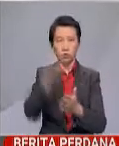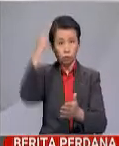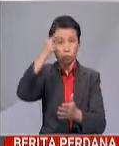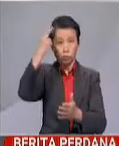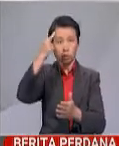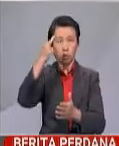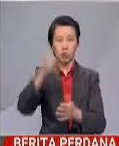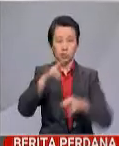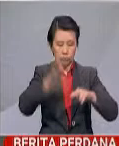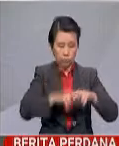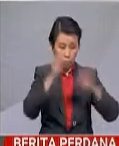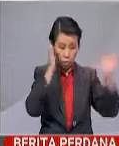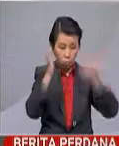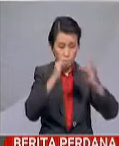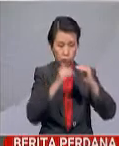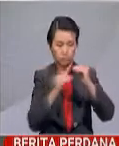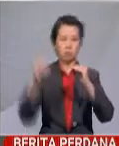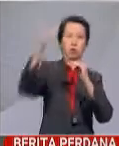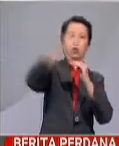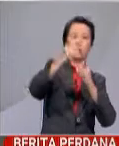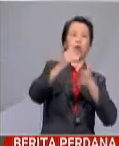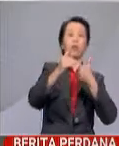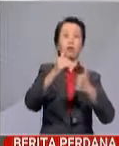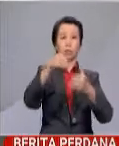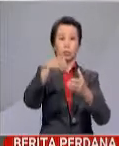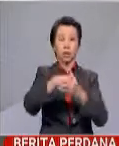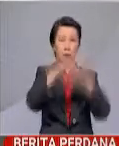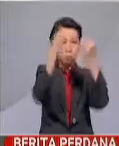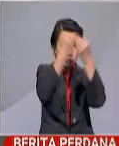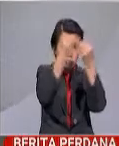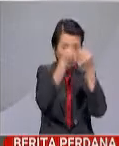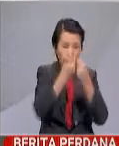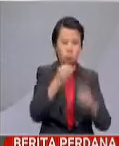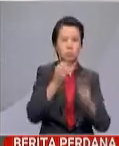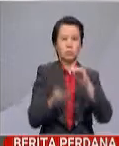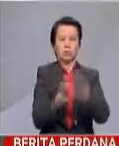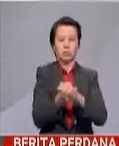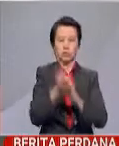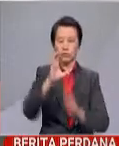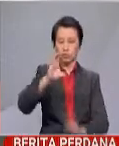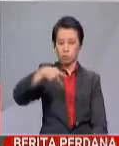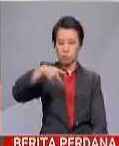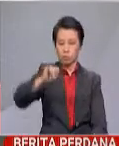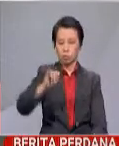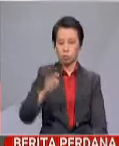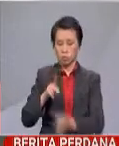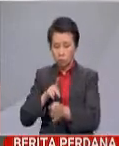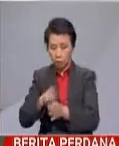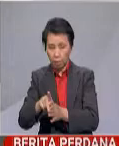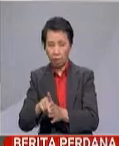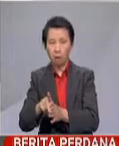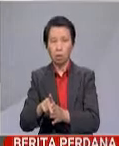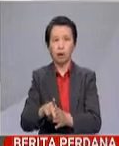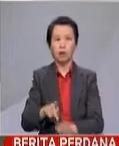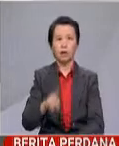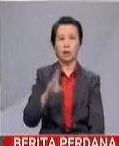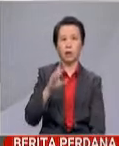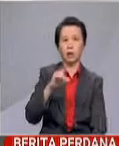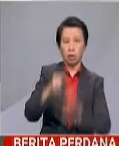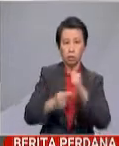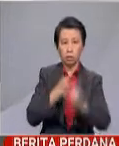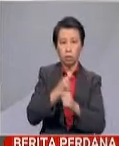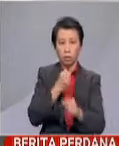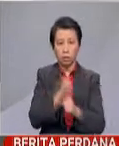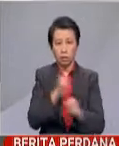faktor utama kedudukan Malaysia melonjak ketara dalam Indeks Persepsi Rasuah CPI. Pakar Geostrategi